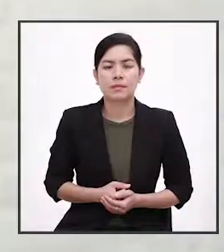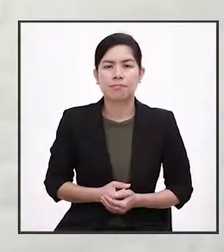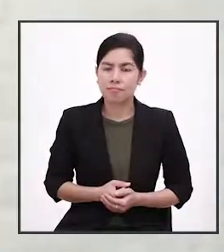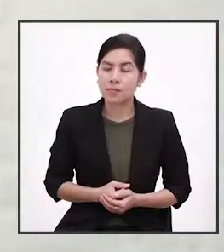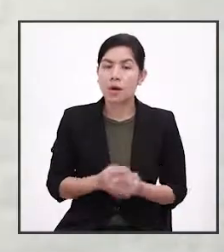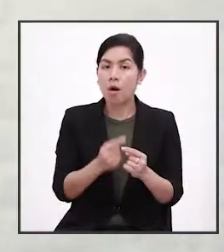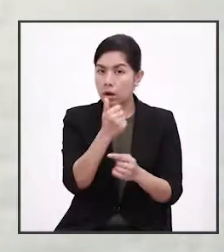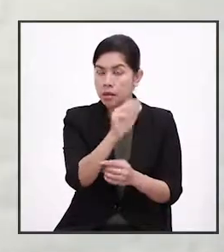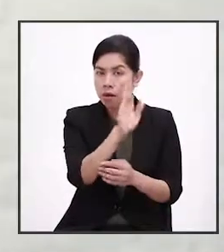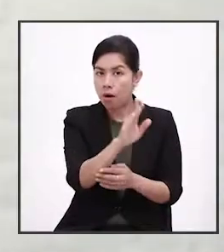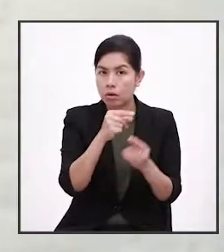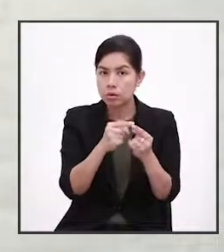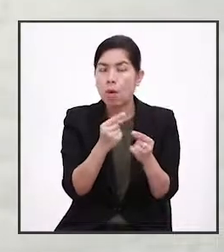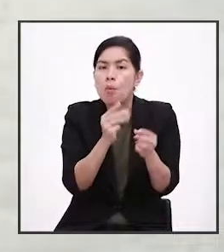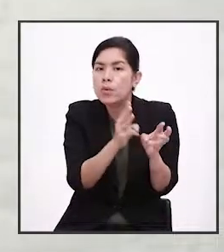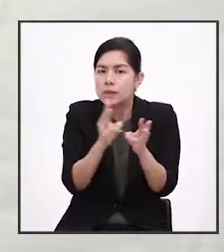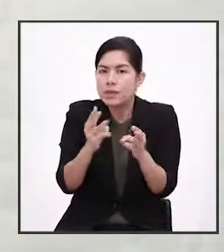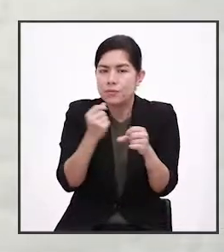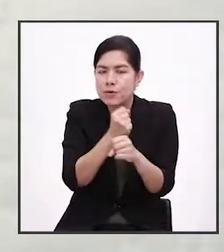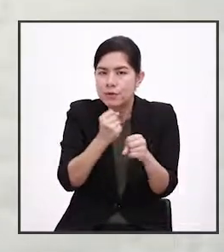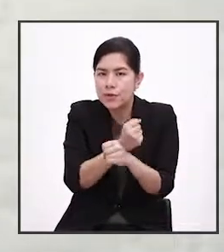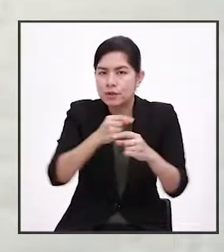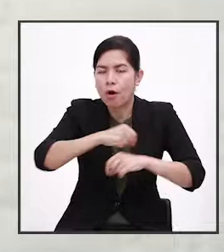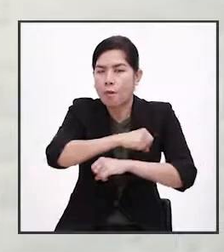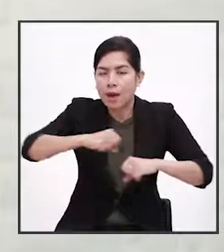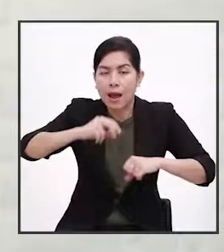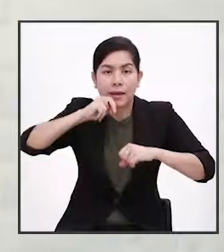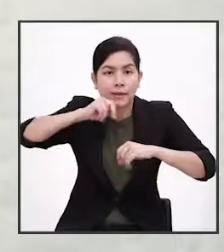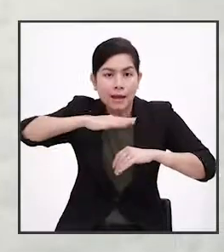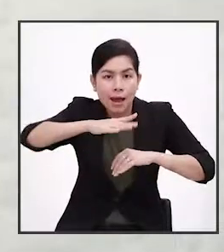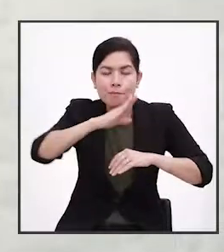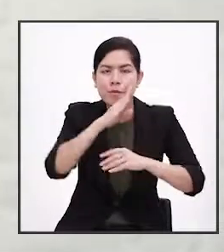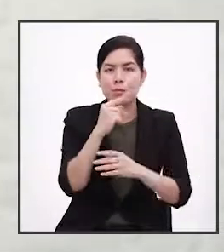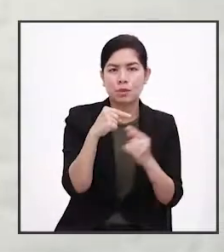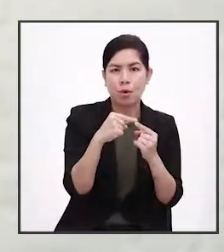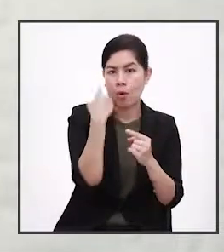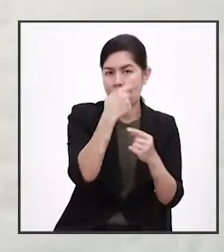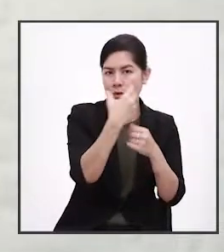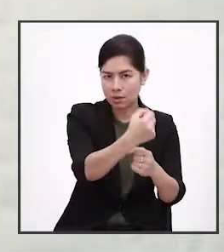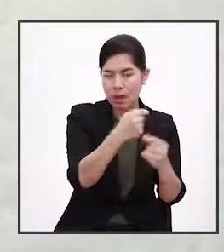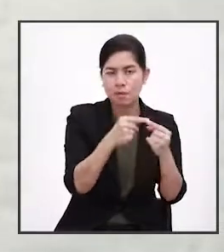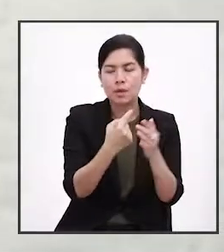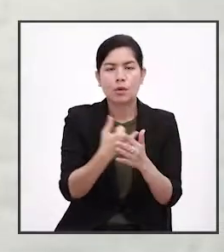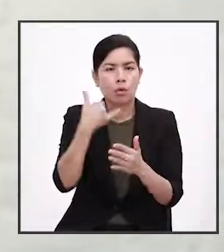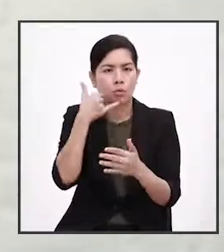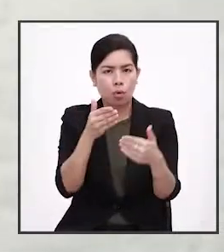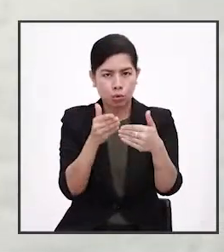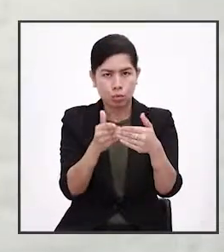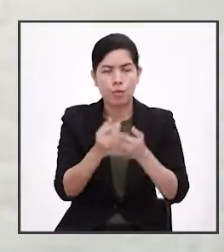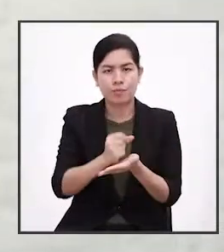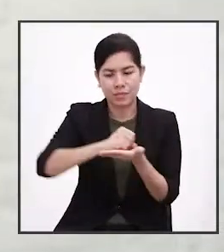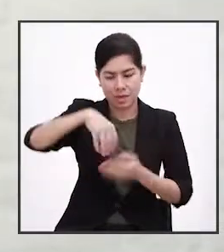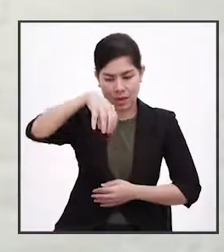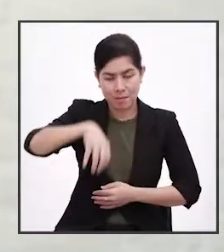ข้อดีของทาราบำบัดมีมากมายนะคะถ้าหากว่าคุณผู้ชมสนใจสามารถติดต่อสอบถามข้อมูลเพิ่มเติมได้ที่สถาบันการแพทย์จักรีน